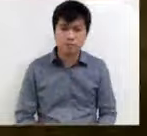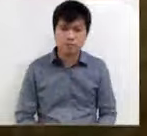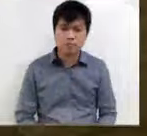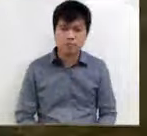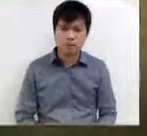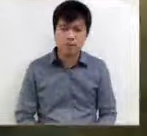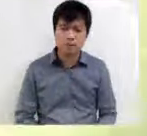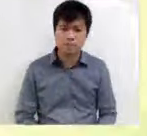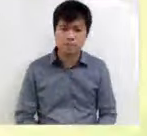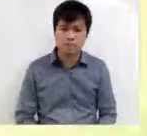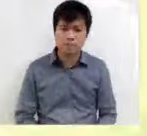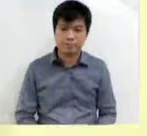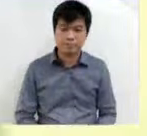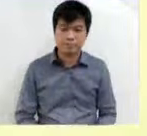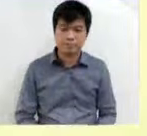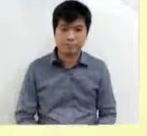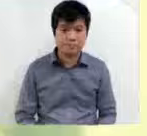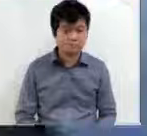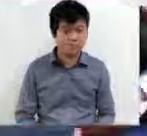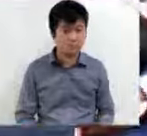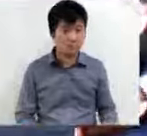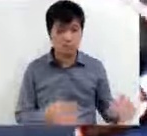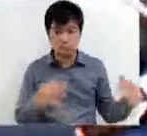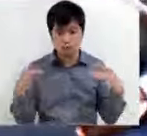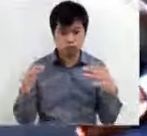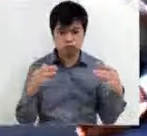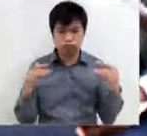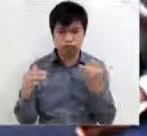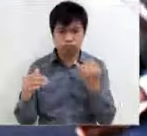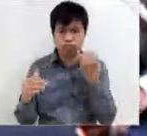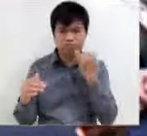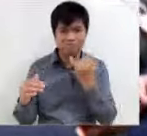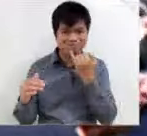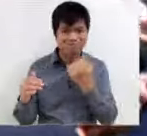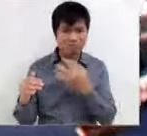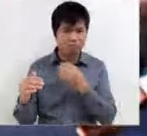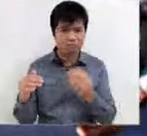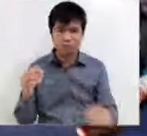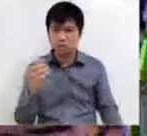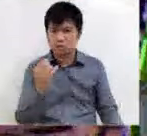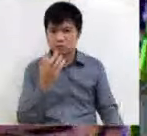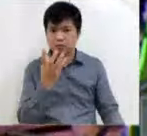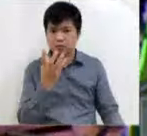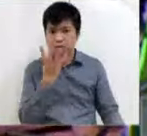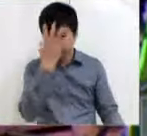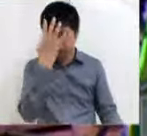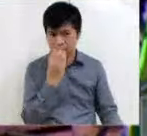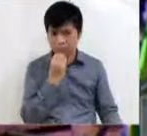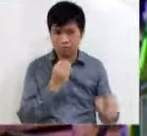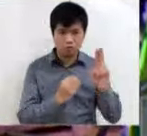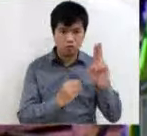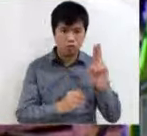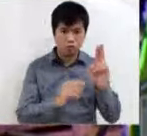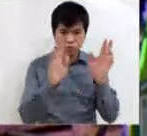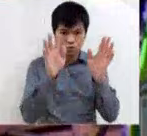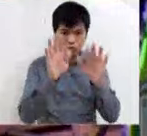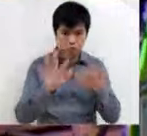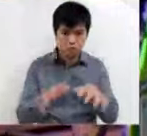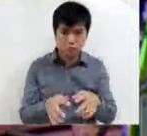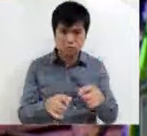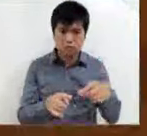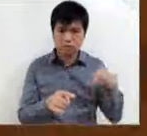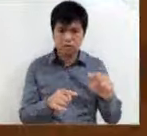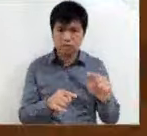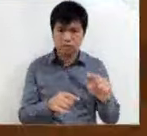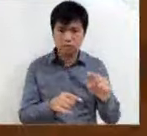Sa gitna ng sagupaan ng Israel at Hamas, nagbabala si United Nations Secretary General Antonio Guterres na posibleng